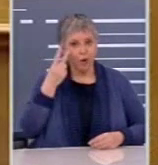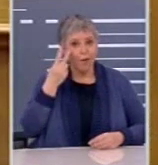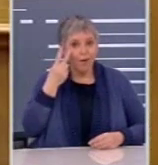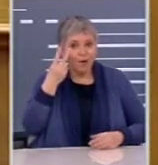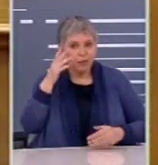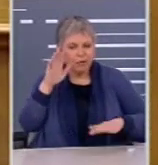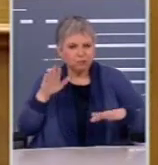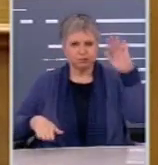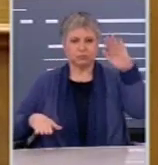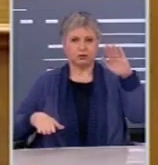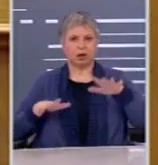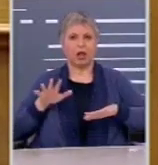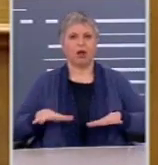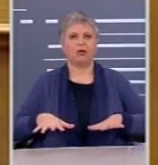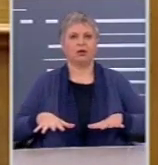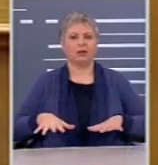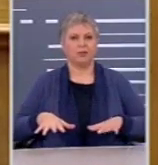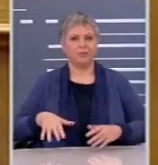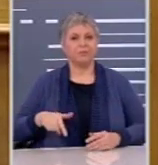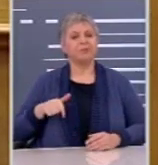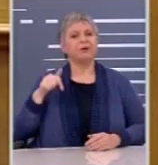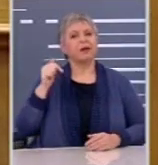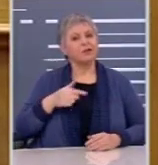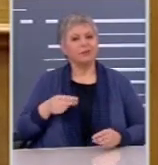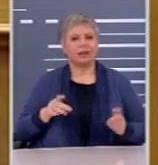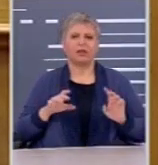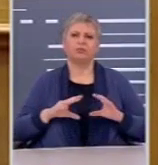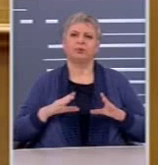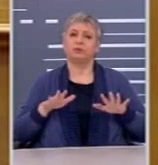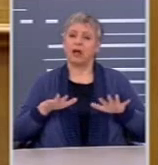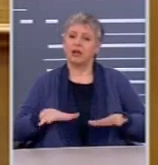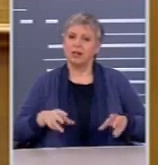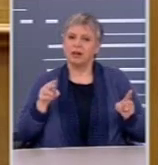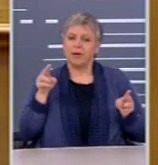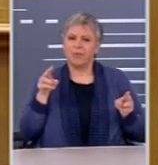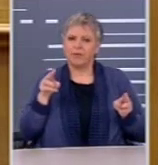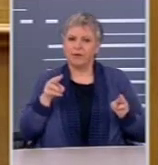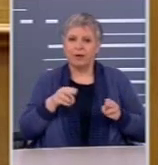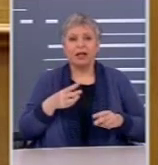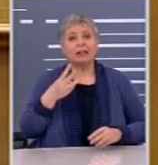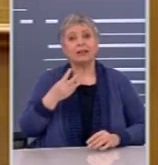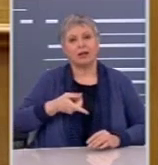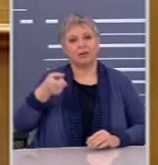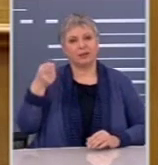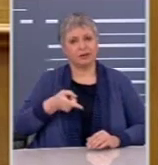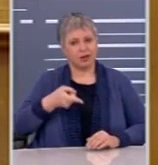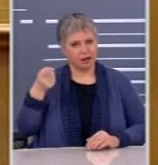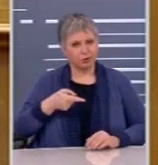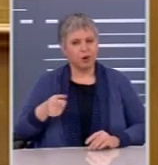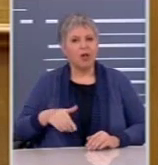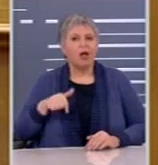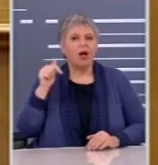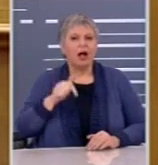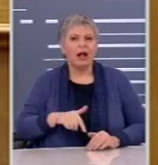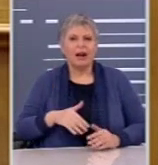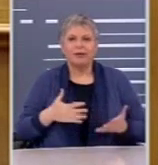χρόνια έχει γίνει μία μείωση της ανεργίας, σημειώνεται μία μείωση της ανεργίας κατά 3 ποσοστιαίες μονάδες. Ασφαλώς είναι μία μείωση που